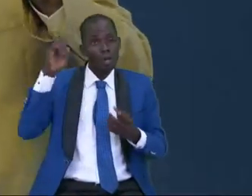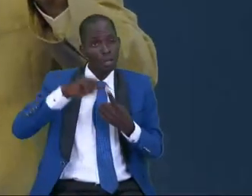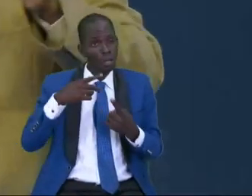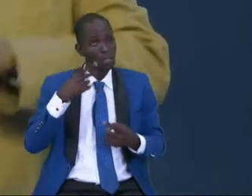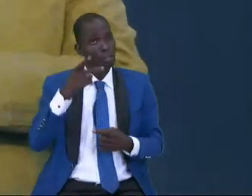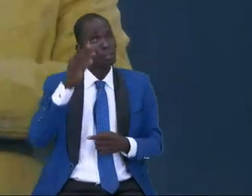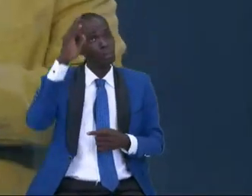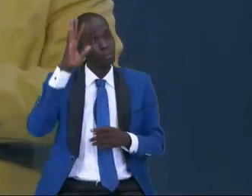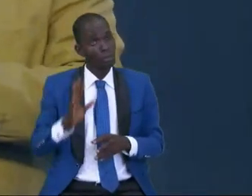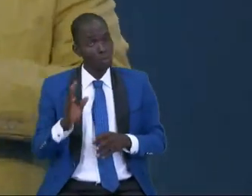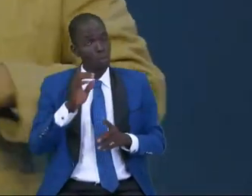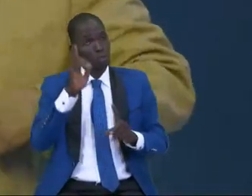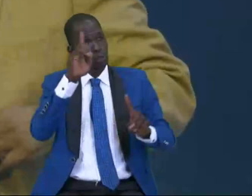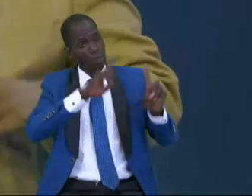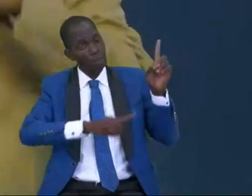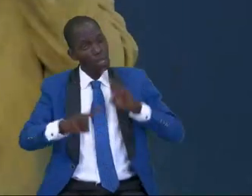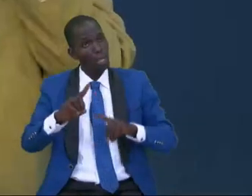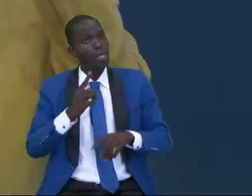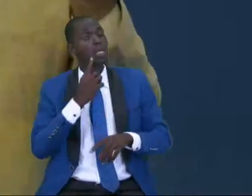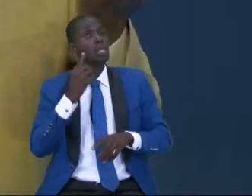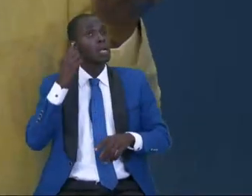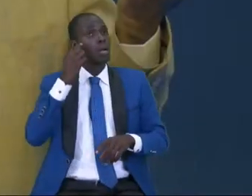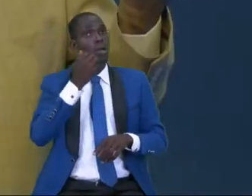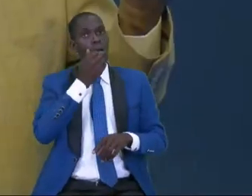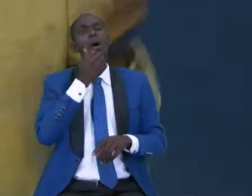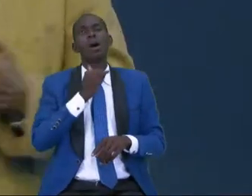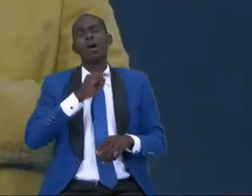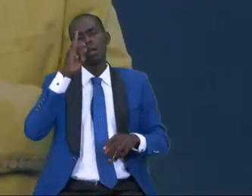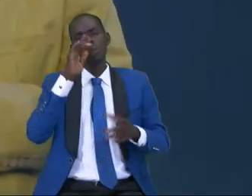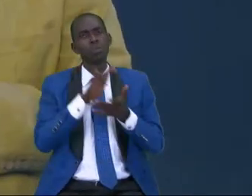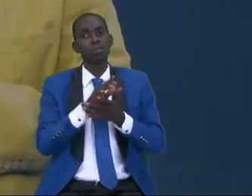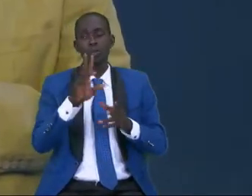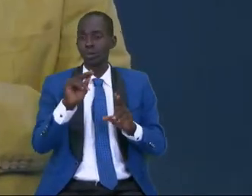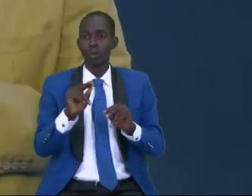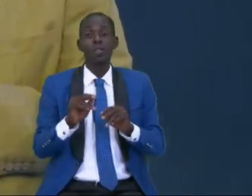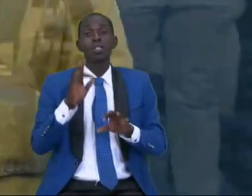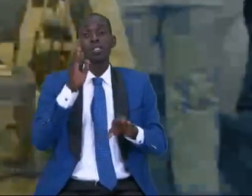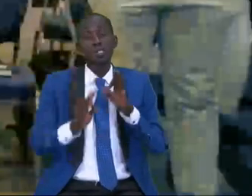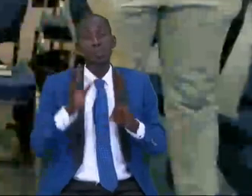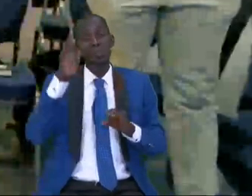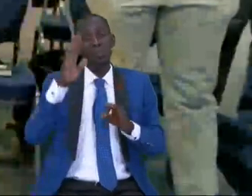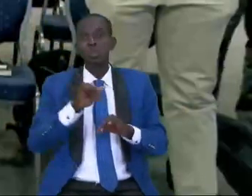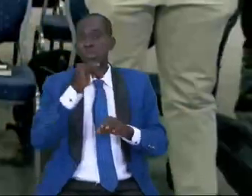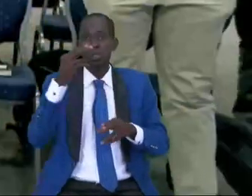problème. Dis au Seigneur. L'homme a dit que je recouvre la vue.